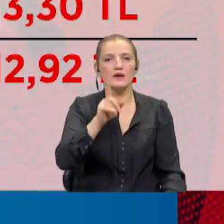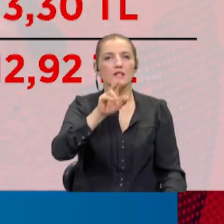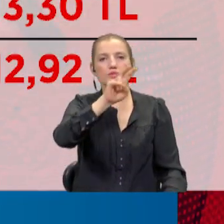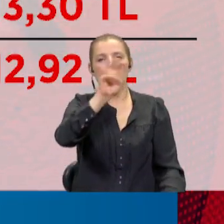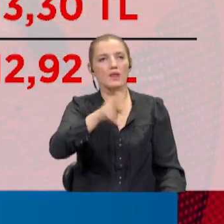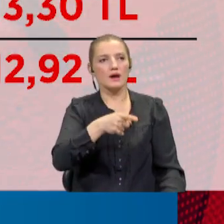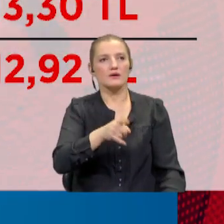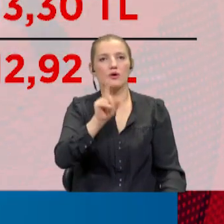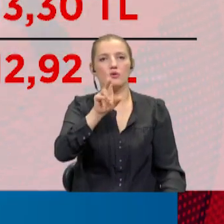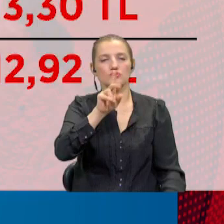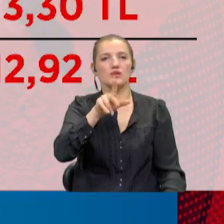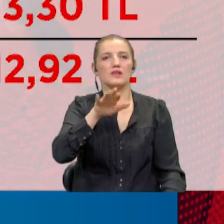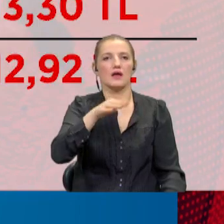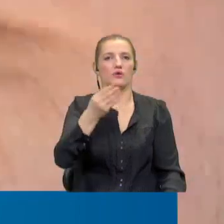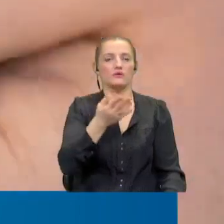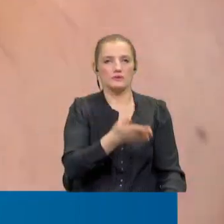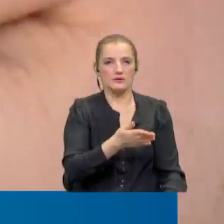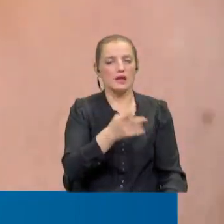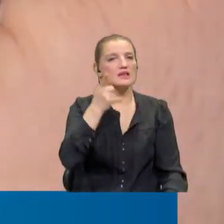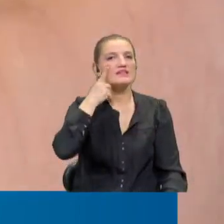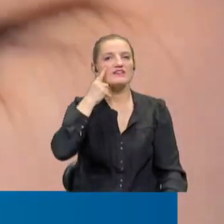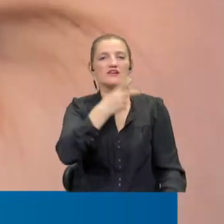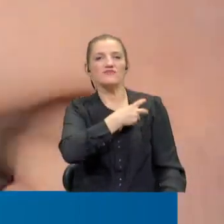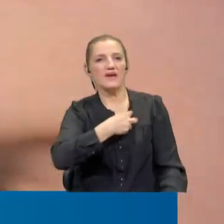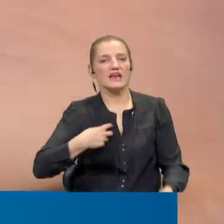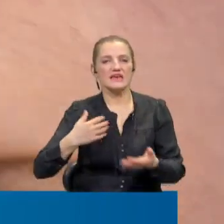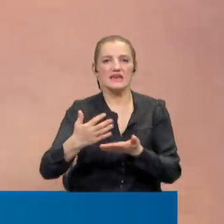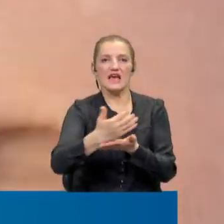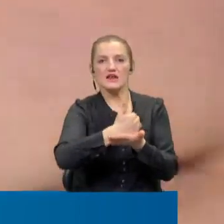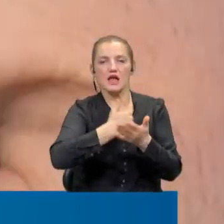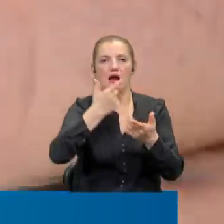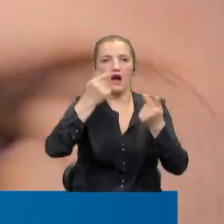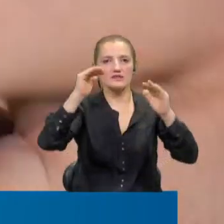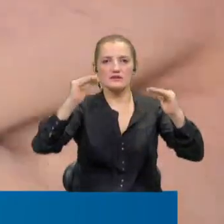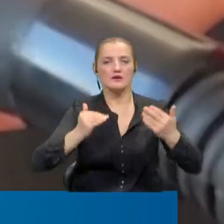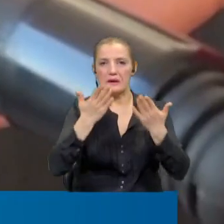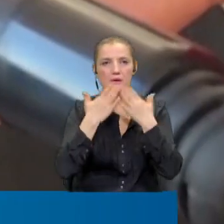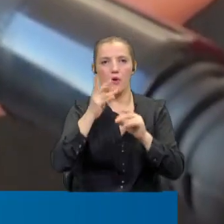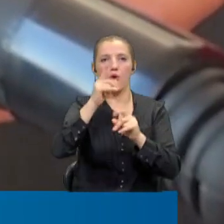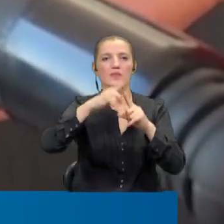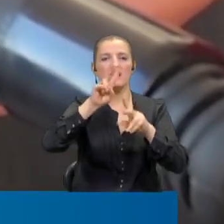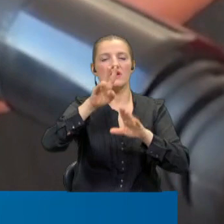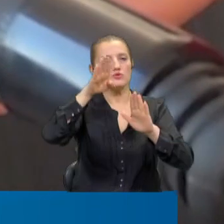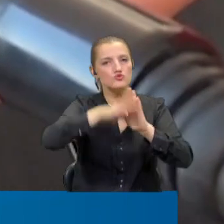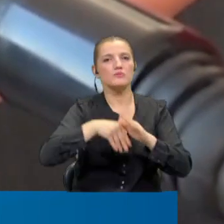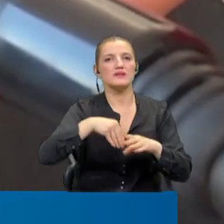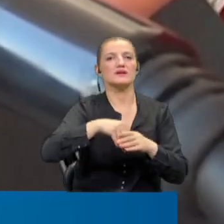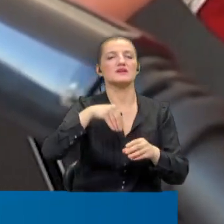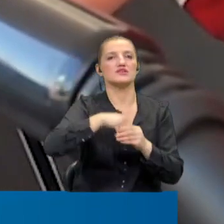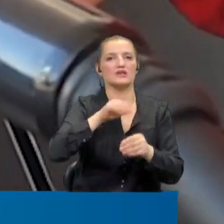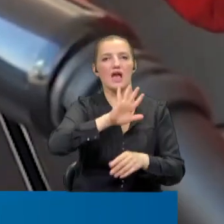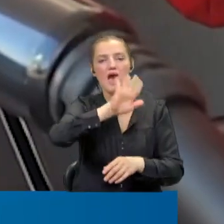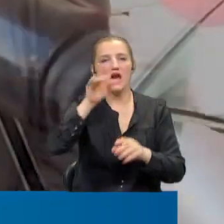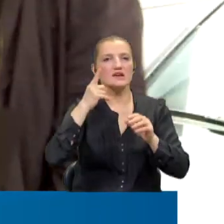benzinde 13 liraya dayandı devletin vergi gelirinde azalma yok ÖTV'den düşmediği için her zaman